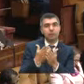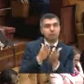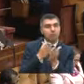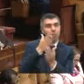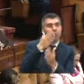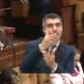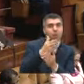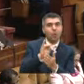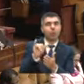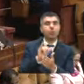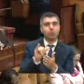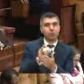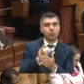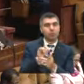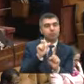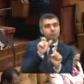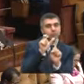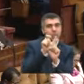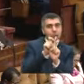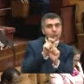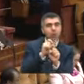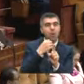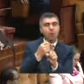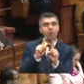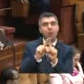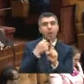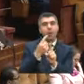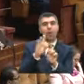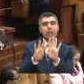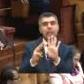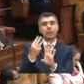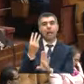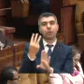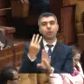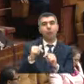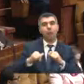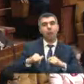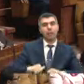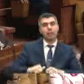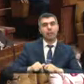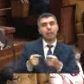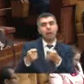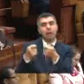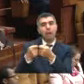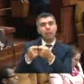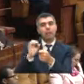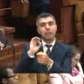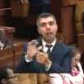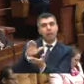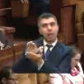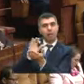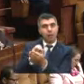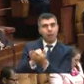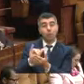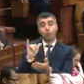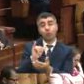كيف ستتحكمون في مسار الحكومة بوجود 13 وزيرا من وزراء تكنوقراط؟ كيف تم هذا الاختيار؟ أتمنى